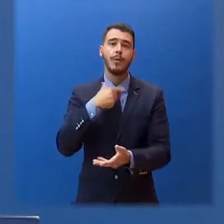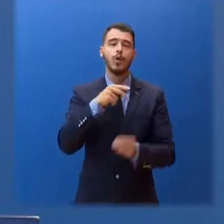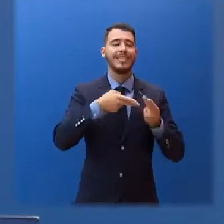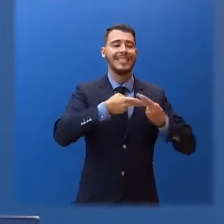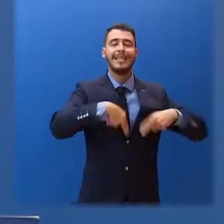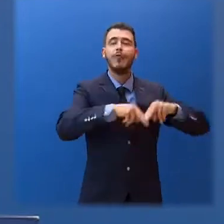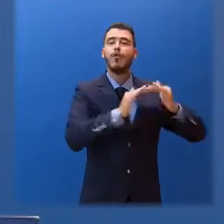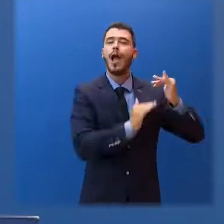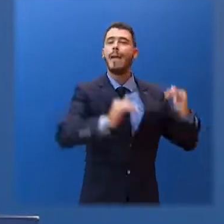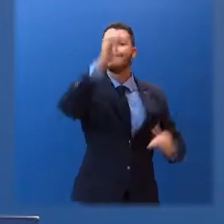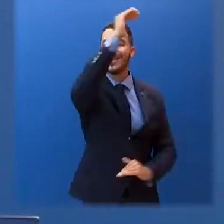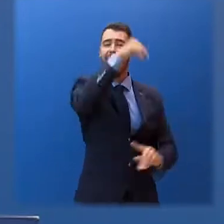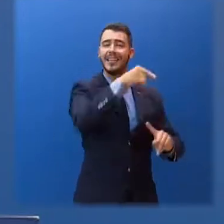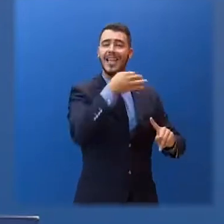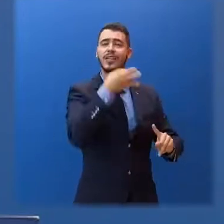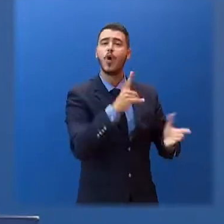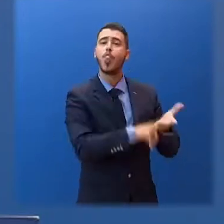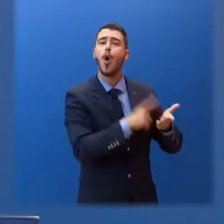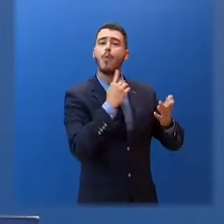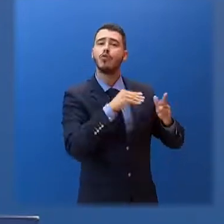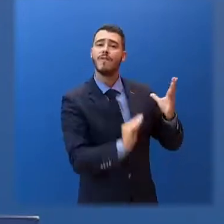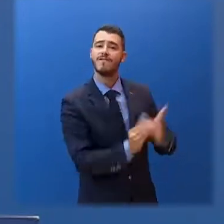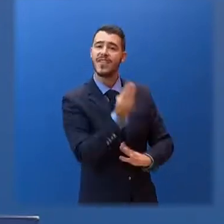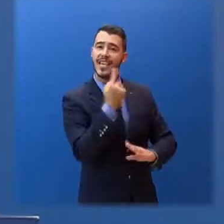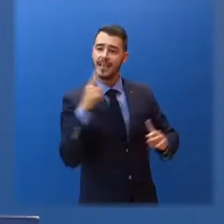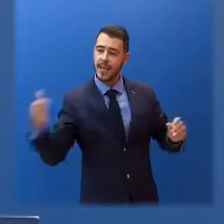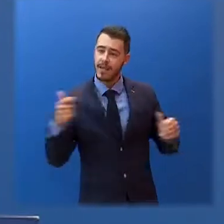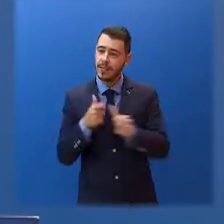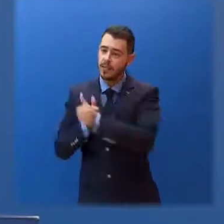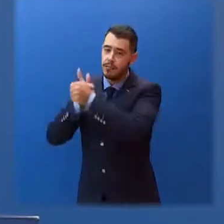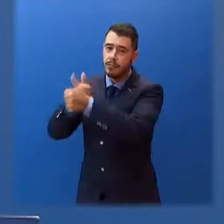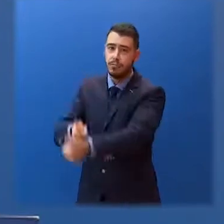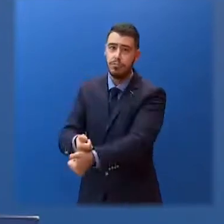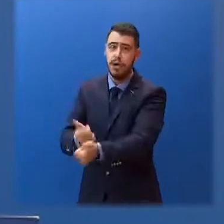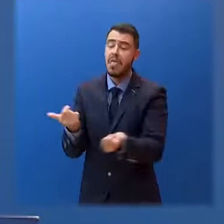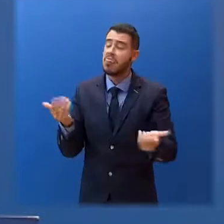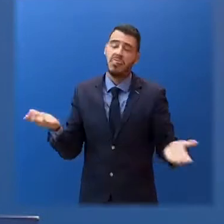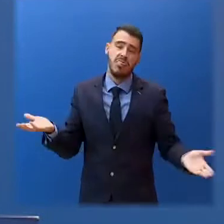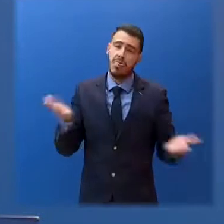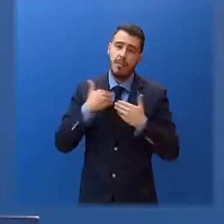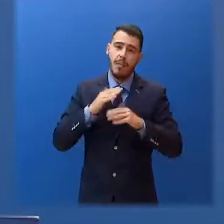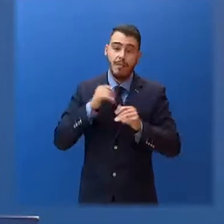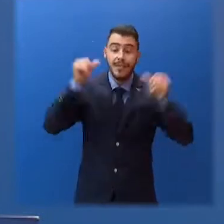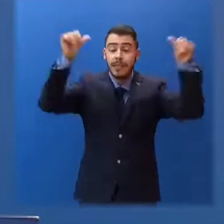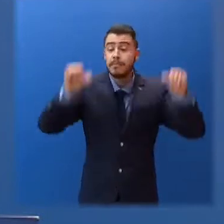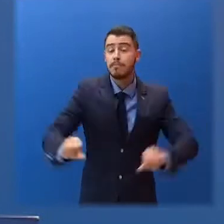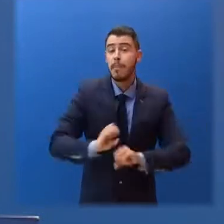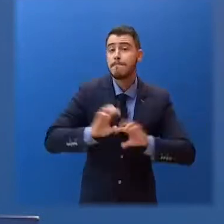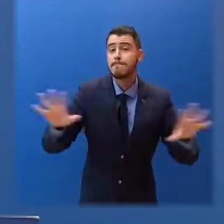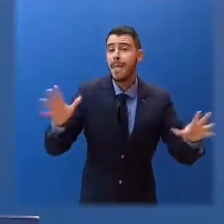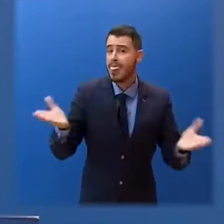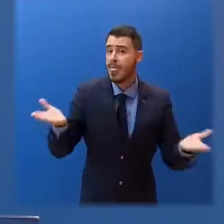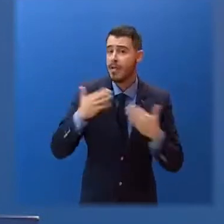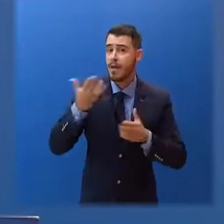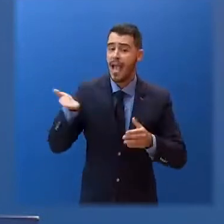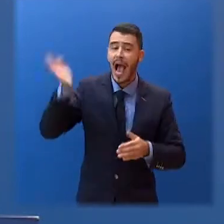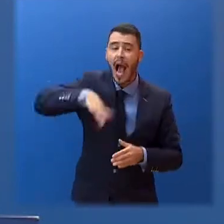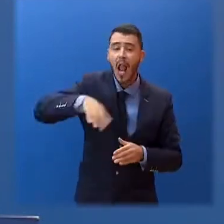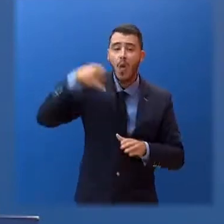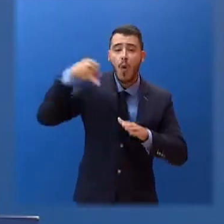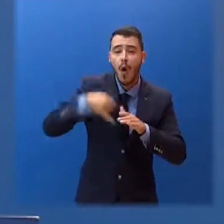Επικρατείας για το χρονικό διάστημα των 11 μηνών μετά την απόφαση Συμβουλίου της Επικρατείας. Δεν υπάρχει κάτι άλλο αυτή τη στιγμή παρά μόνο αυτό το πλαίσιο στο